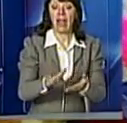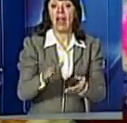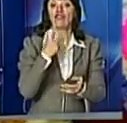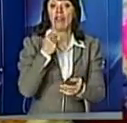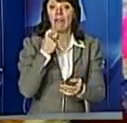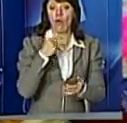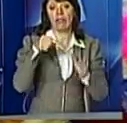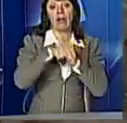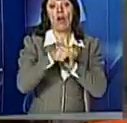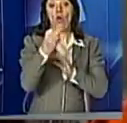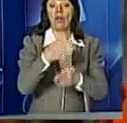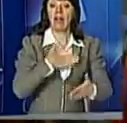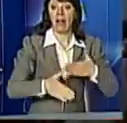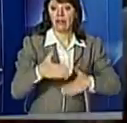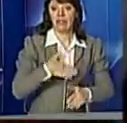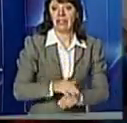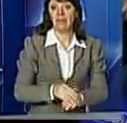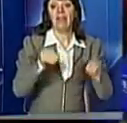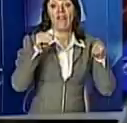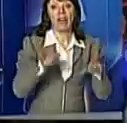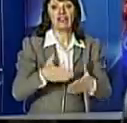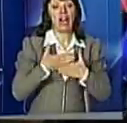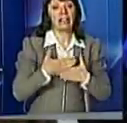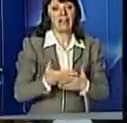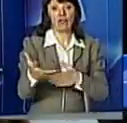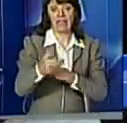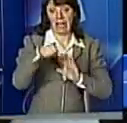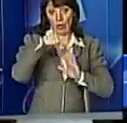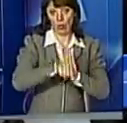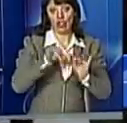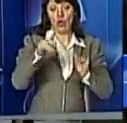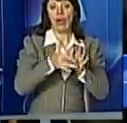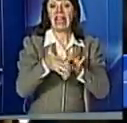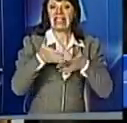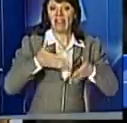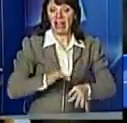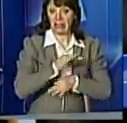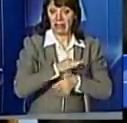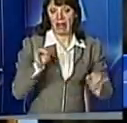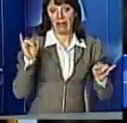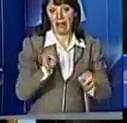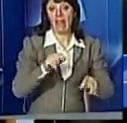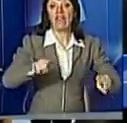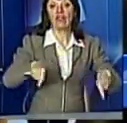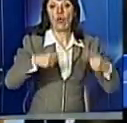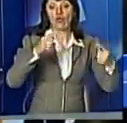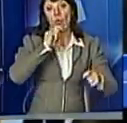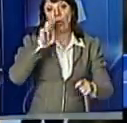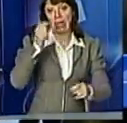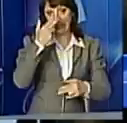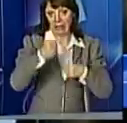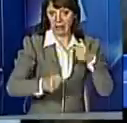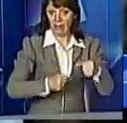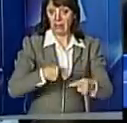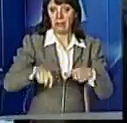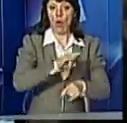колір радості вирішили активно брати участь у різдвяних святах Ну і відроджувати українські традиції